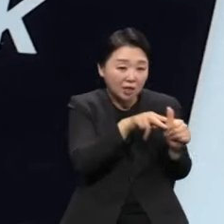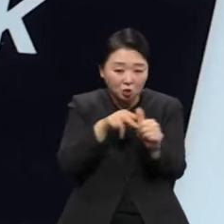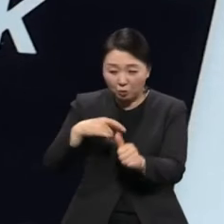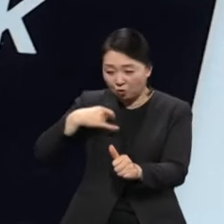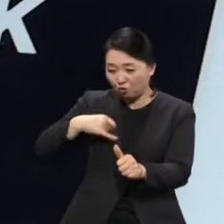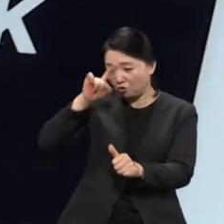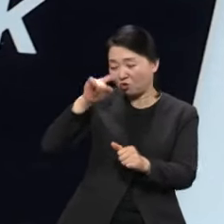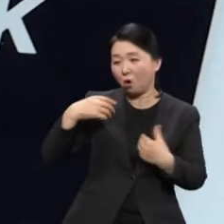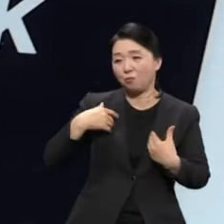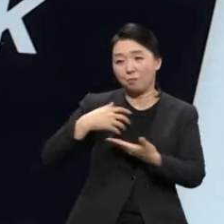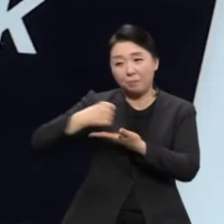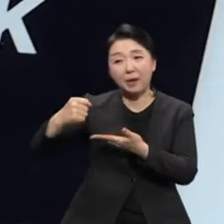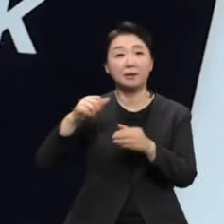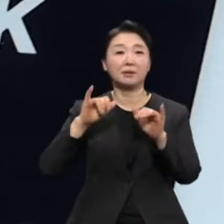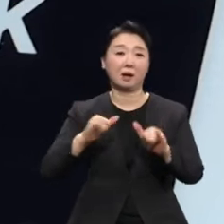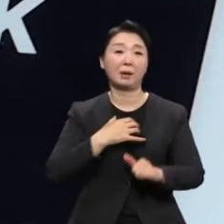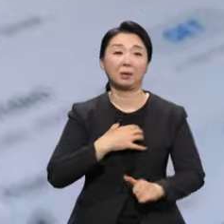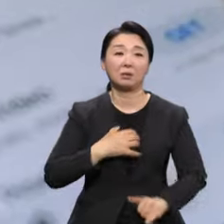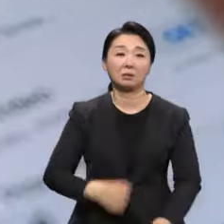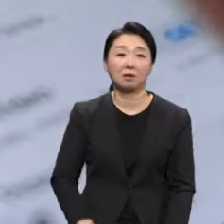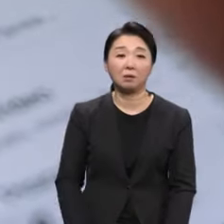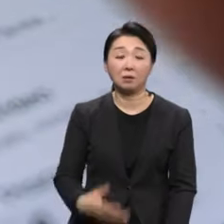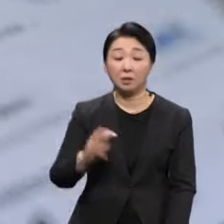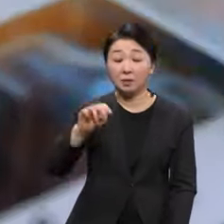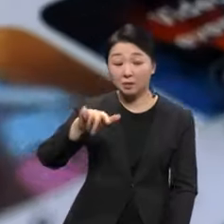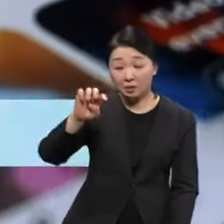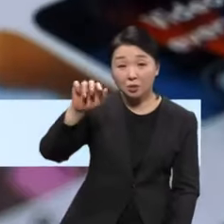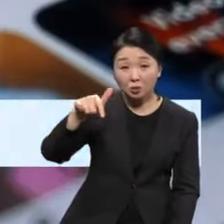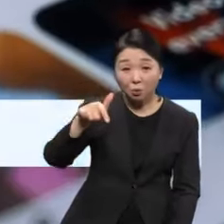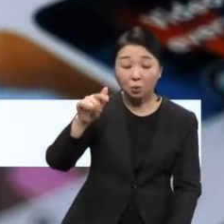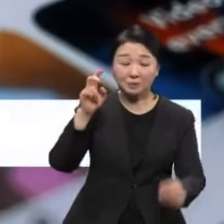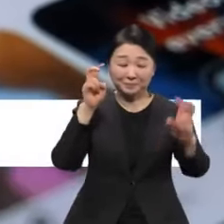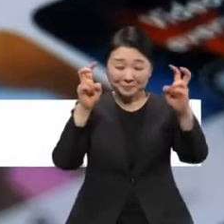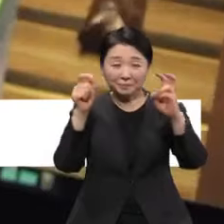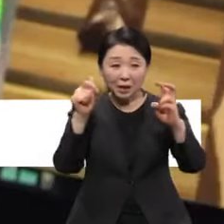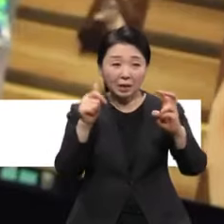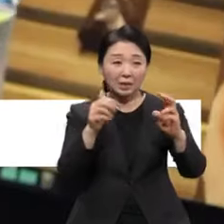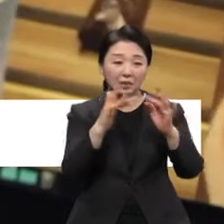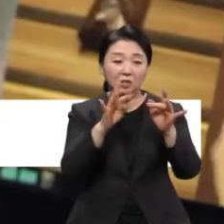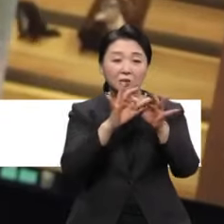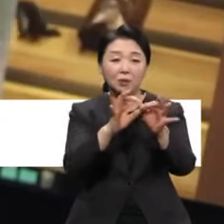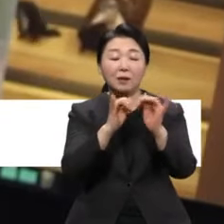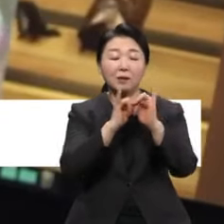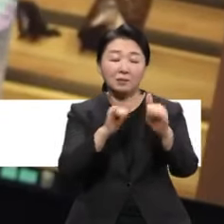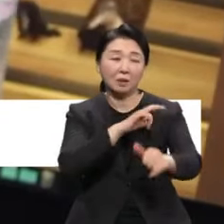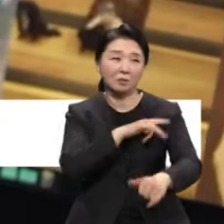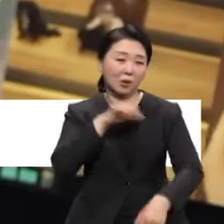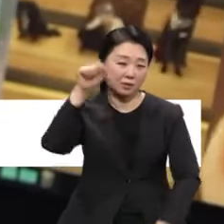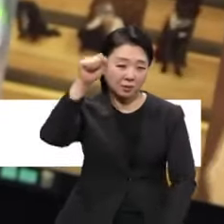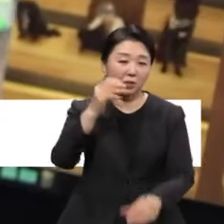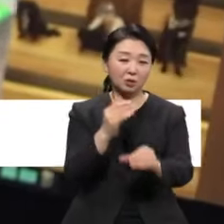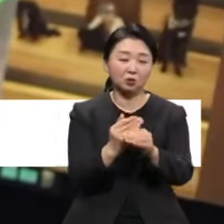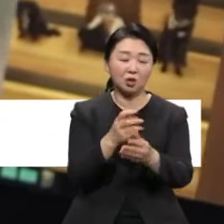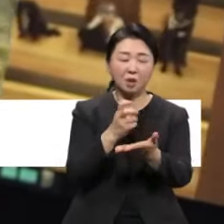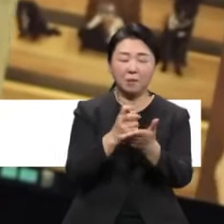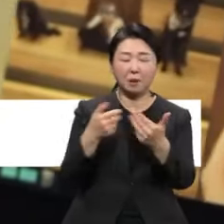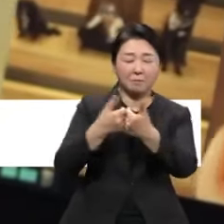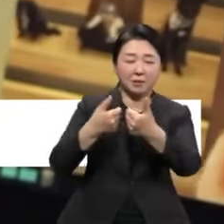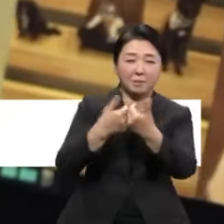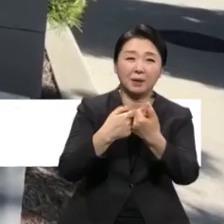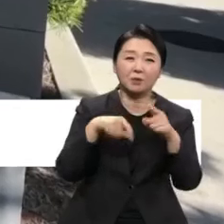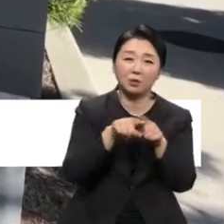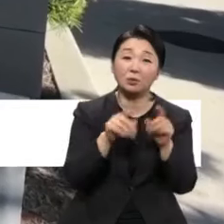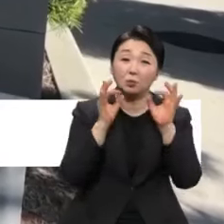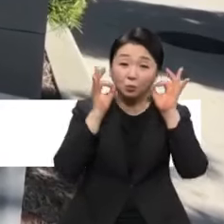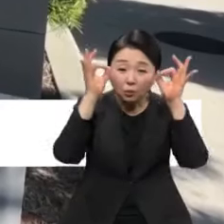있다고 경고해왔습니다. 틱톡은 그간 CEO까지 나서 인플루언서들과 함께 의회 시위에 나서는 등 법안 저지에 힘을